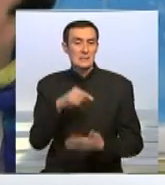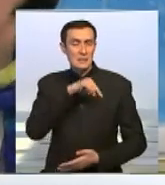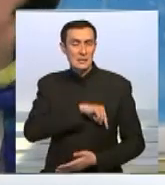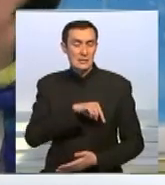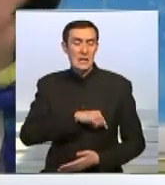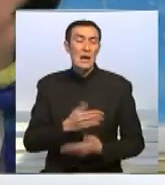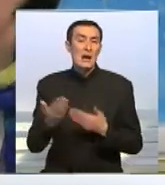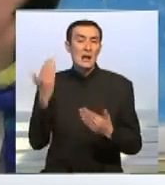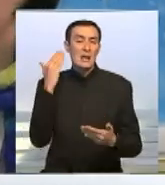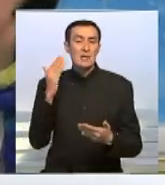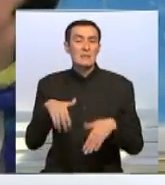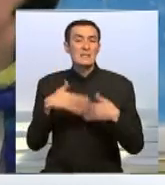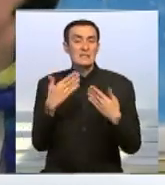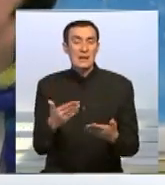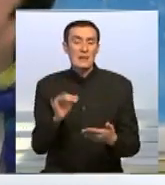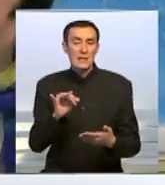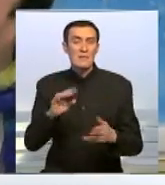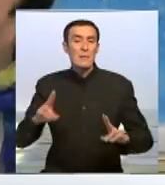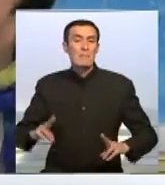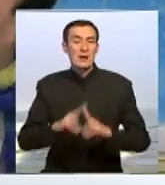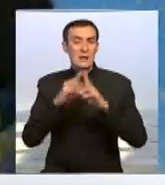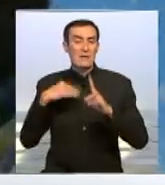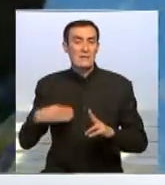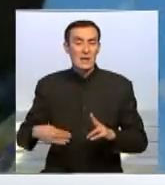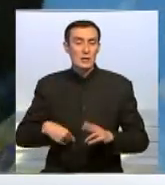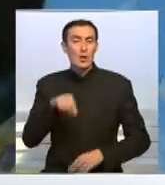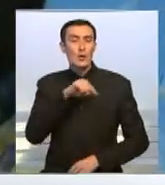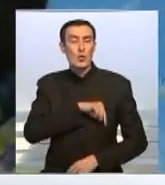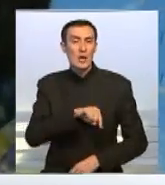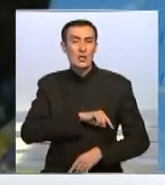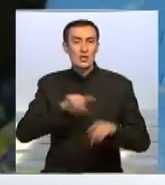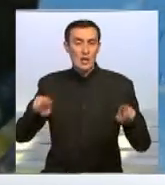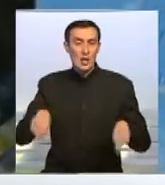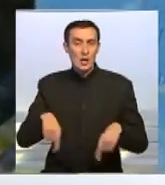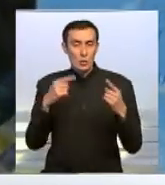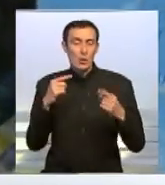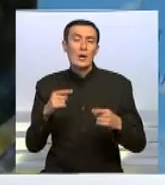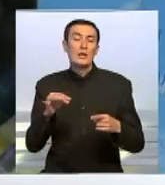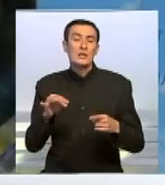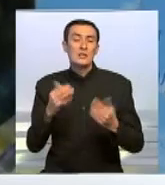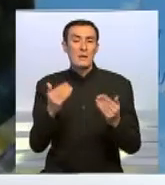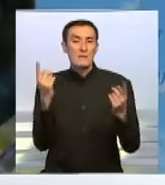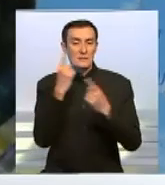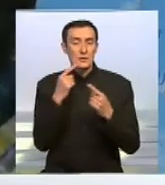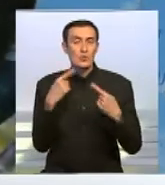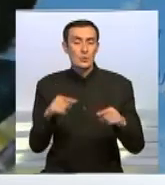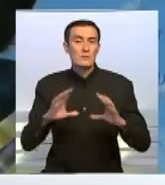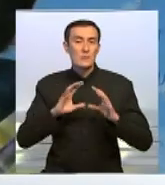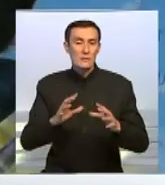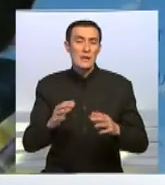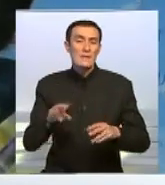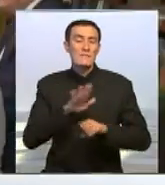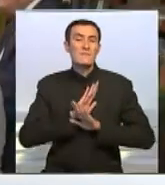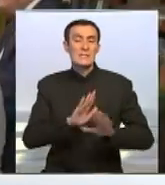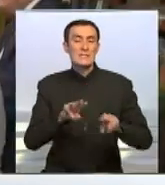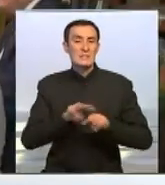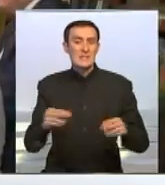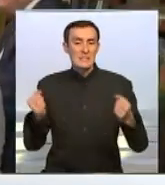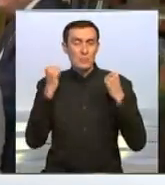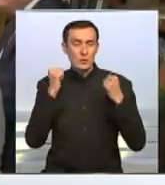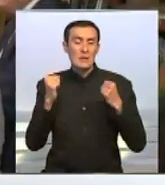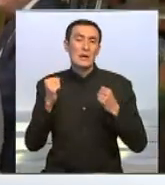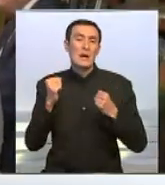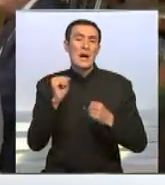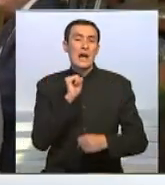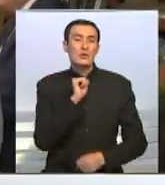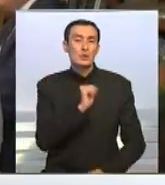Жангару представили и в Париже, теперь в планах ознакомить с ней и весь тюркский мир, заявила вице-министр спорта и культуры Казахстана